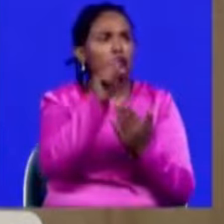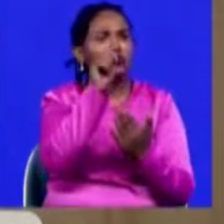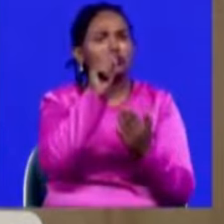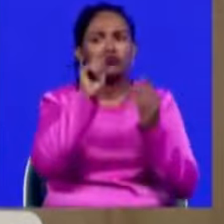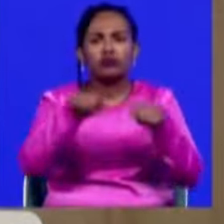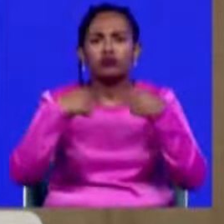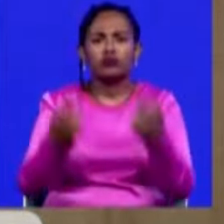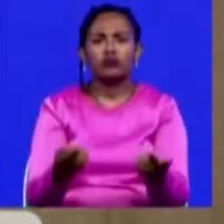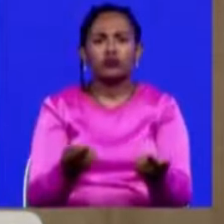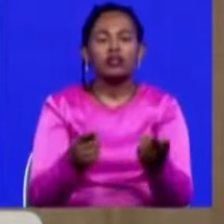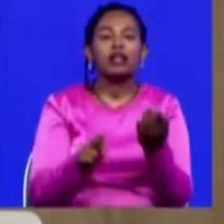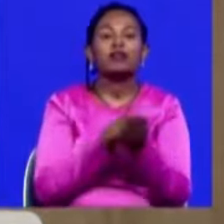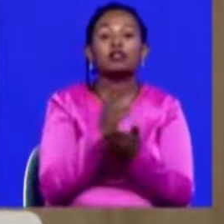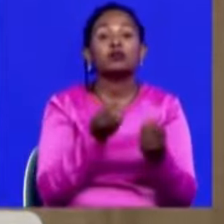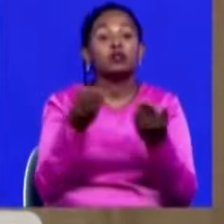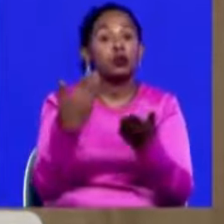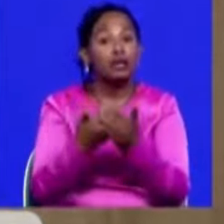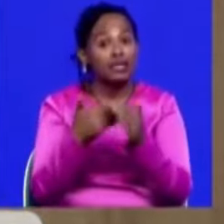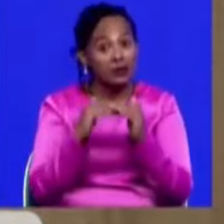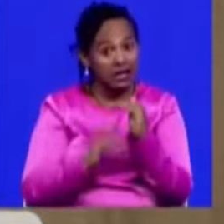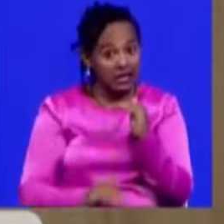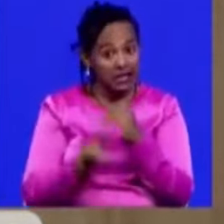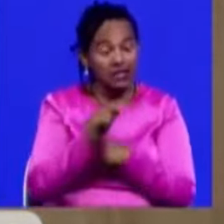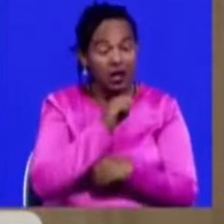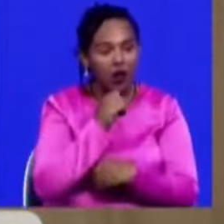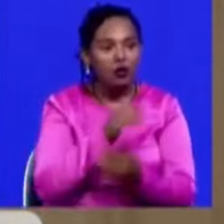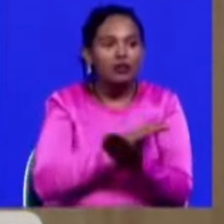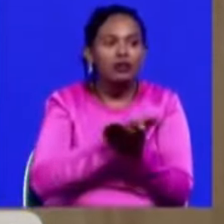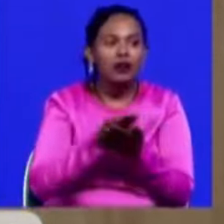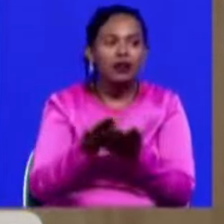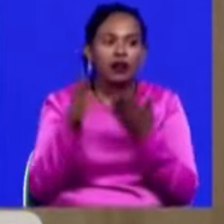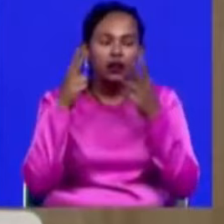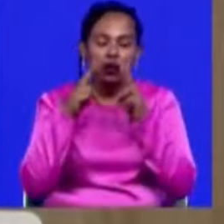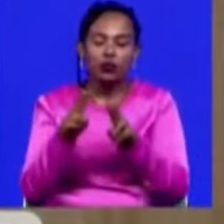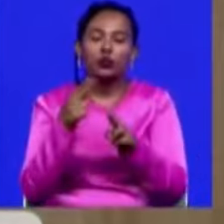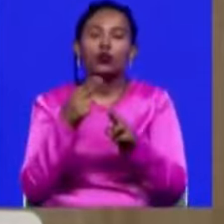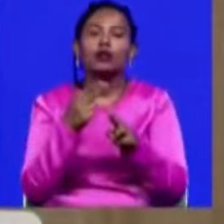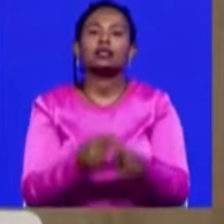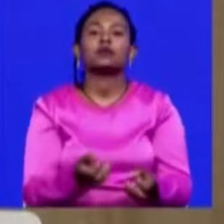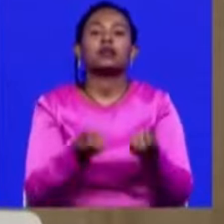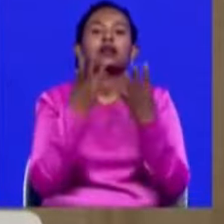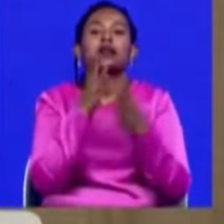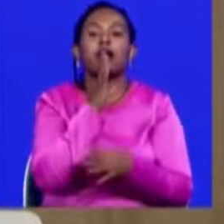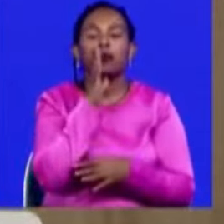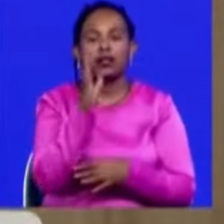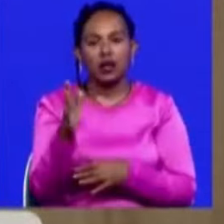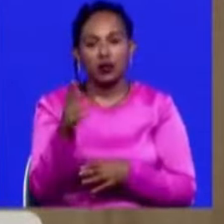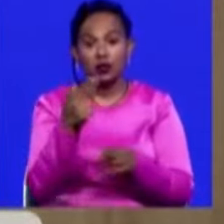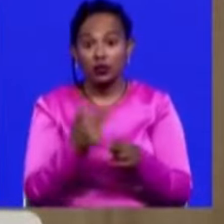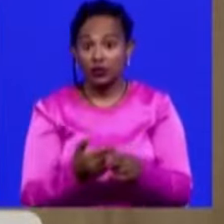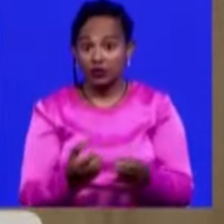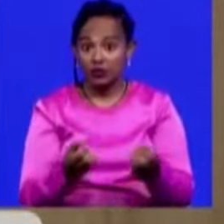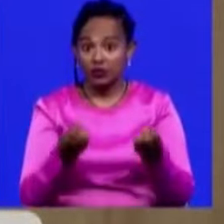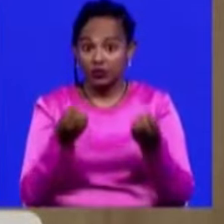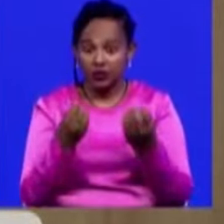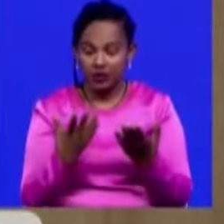ለዩኒቨርሲቲ የሚሰጠው ገንዘብ እንዲቀንስ ሳይሆን ጥራት ላይ እንዲያተኩሩና ስም እንዳይበዛ ነው። ስም ነው የበዛው።